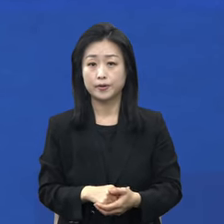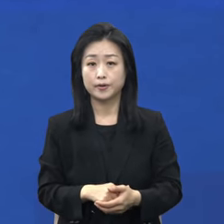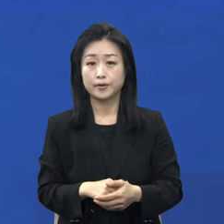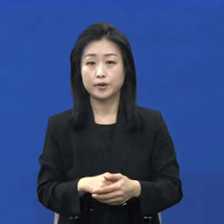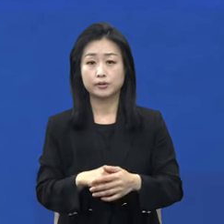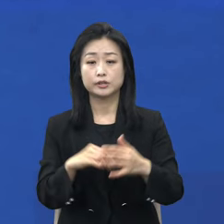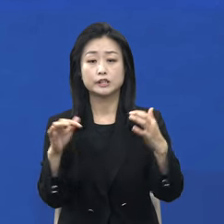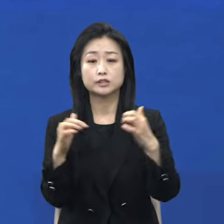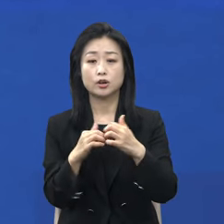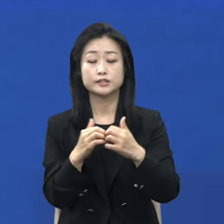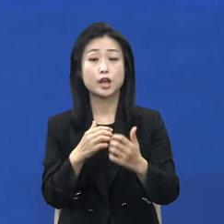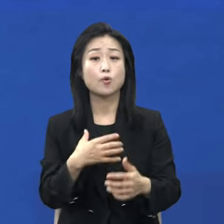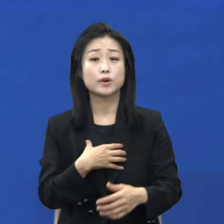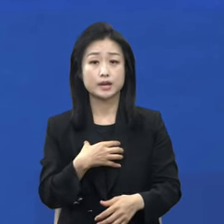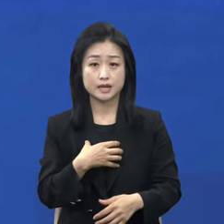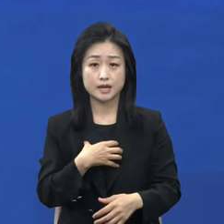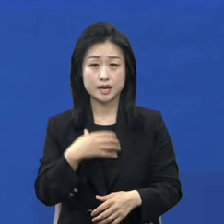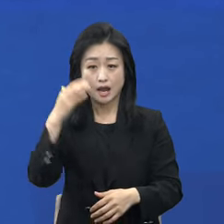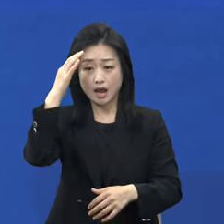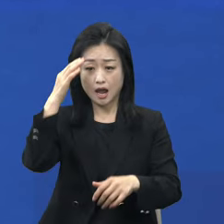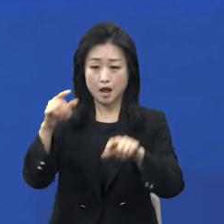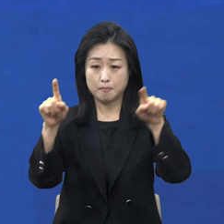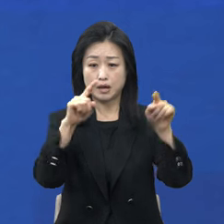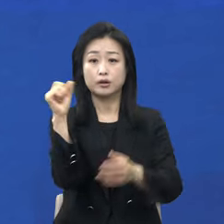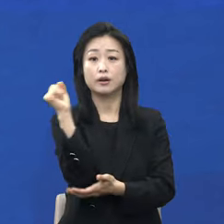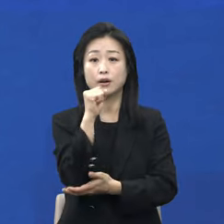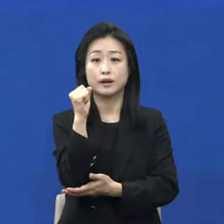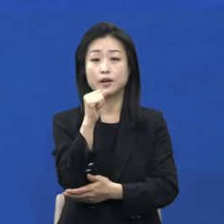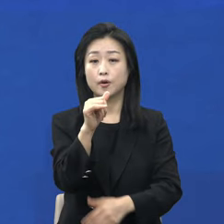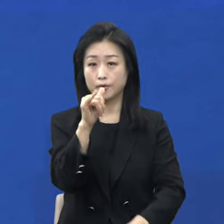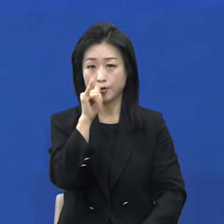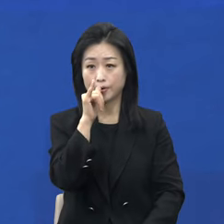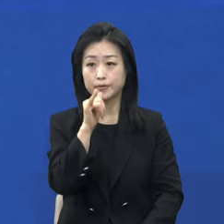전쟁 위기는 한반도를 뒤흔들고 있습니다.